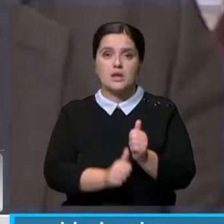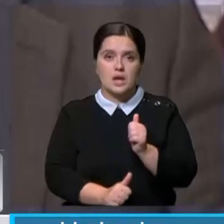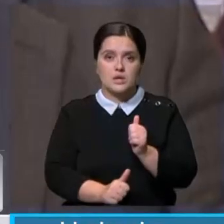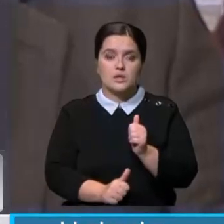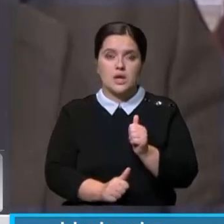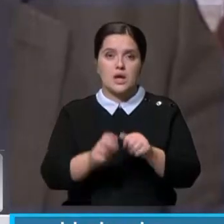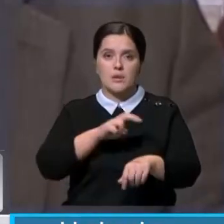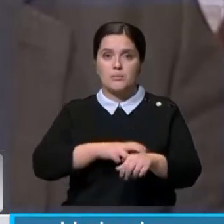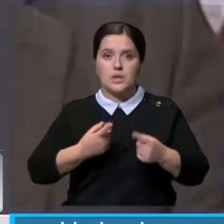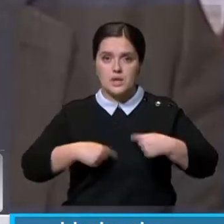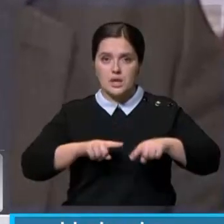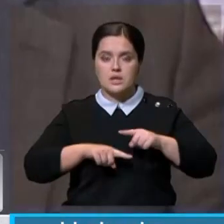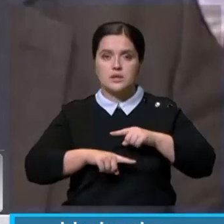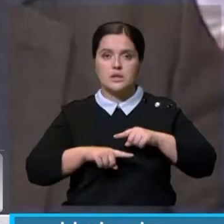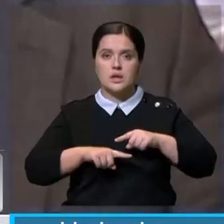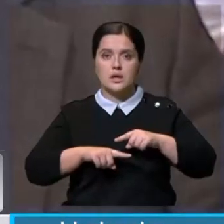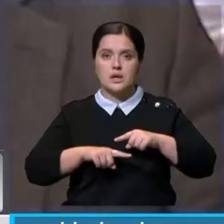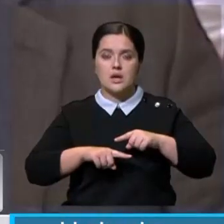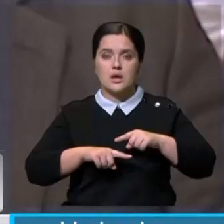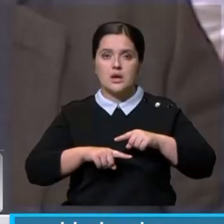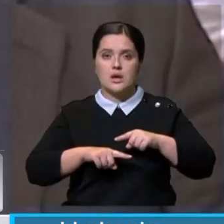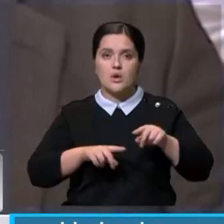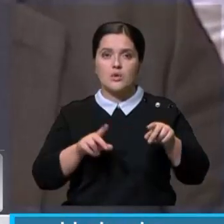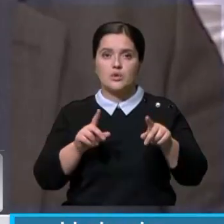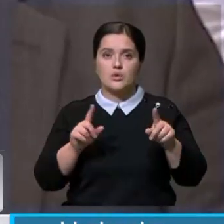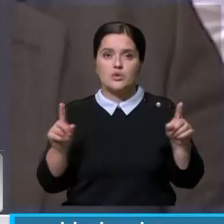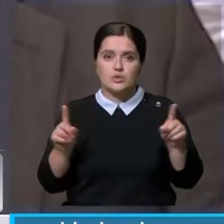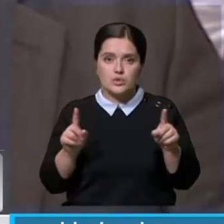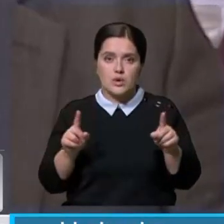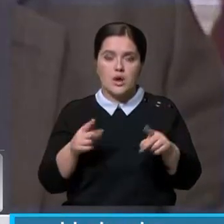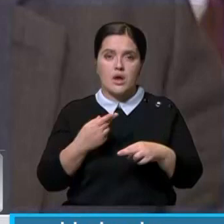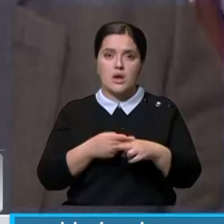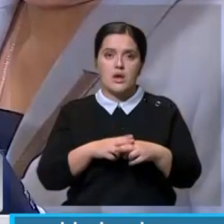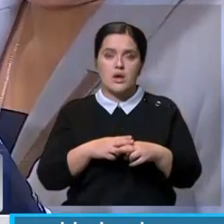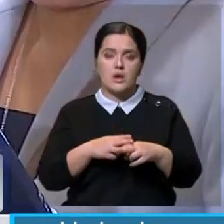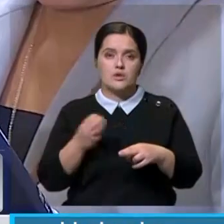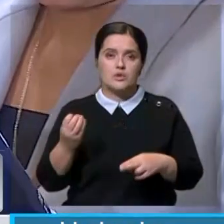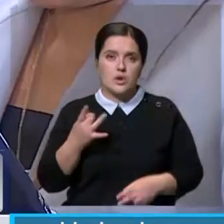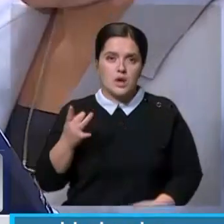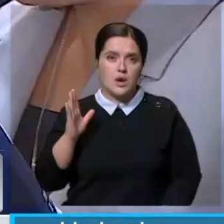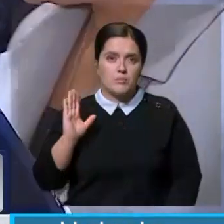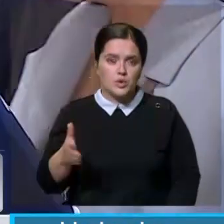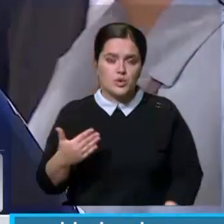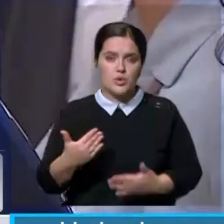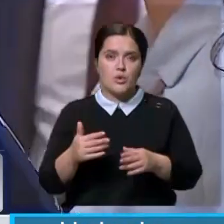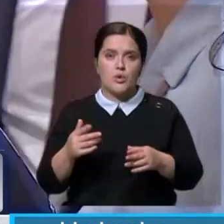медорганизация заинтересована фиксировать свои инциденты, чтобы их не допустить в следующий раз. На сегодняшний